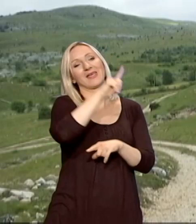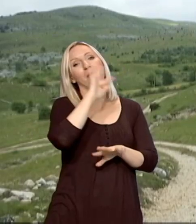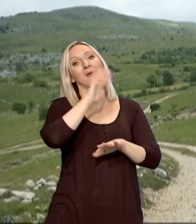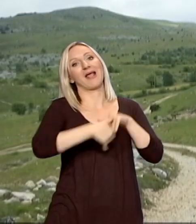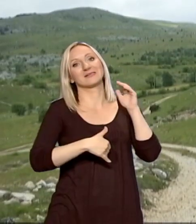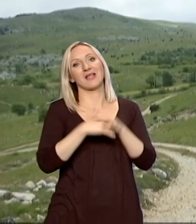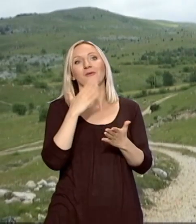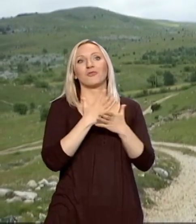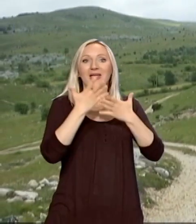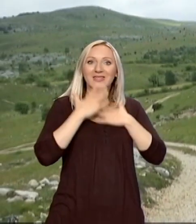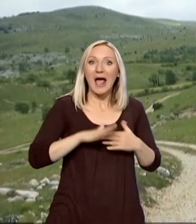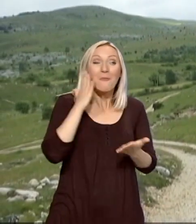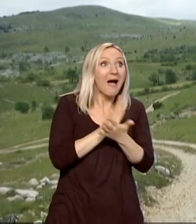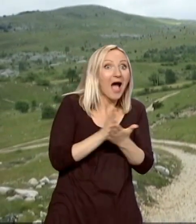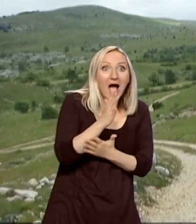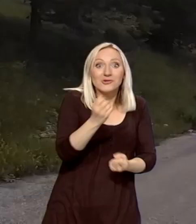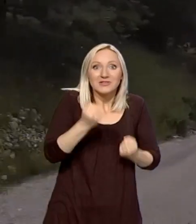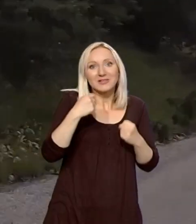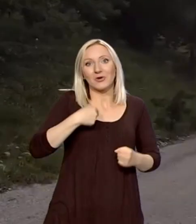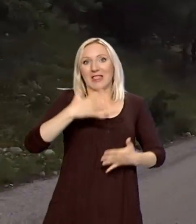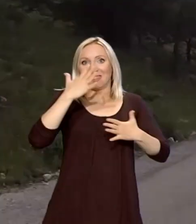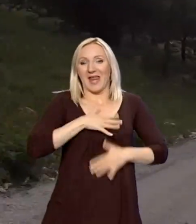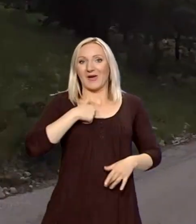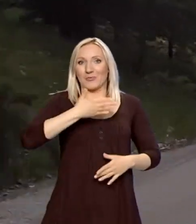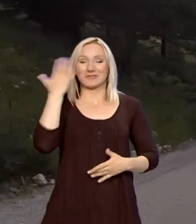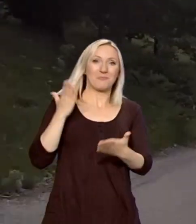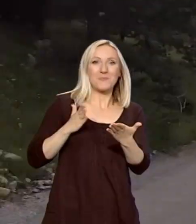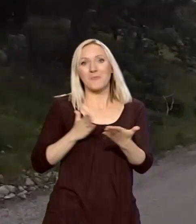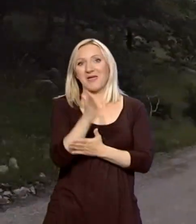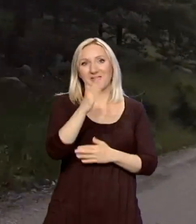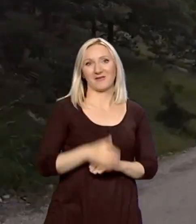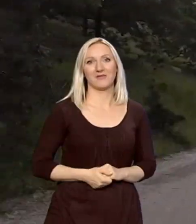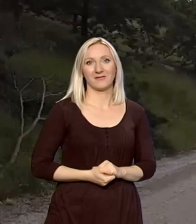im je drago, bude im drago što su baš prošli tuda.